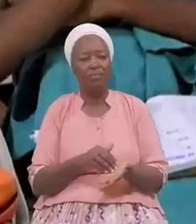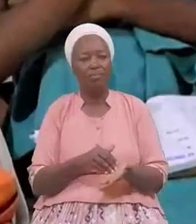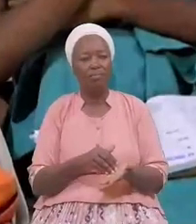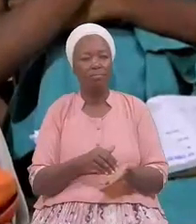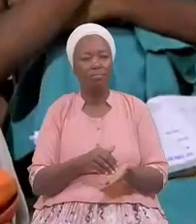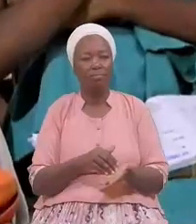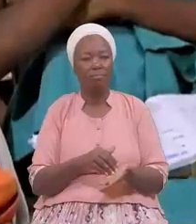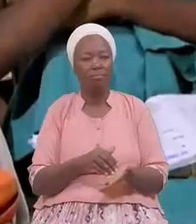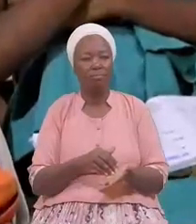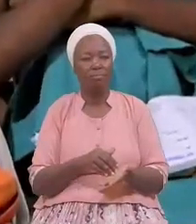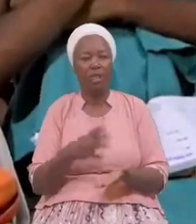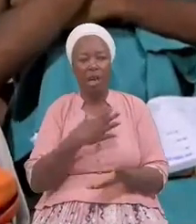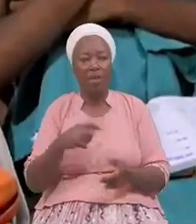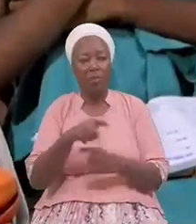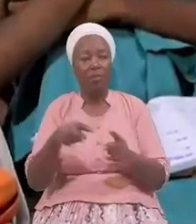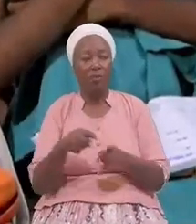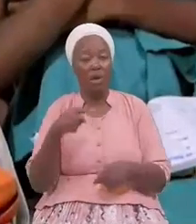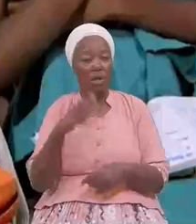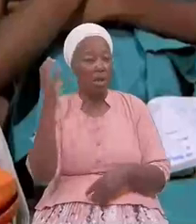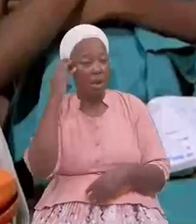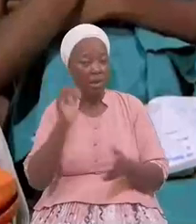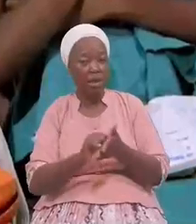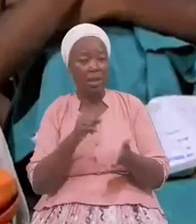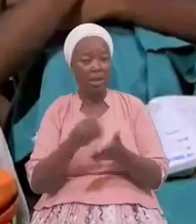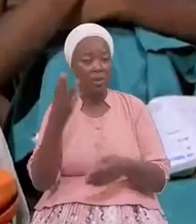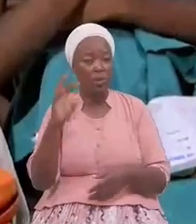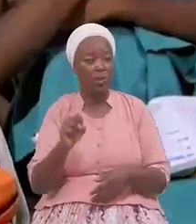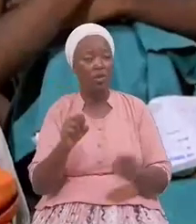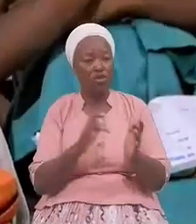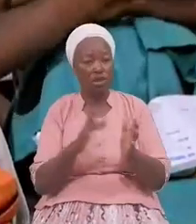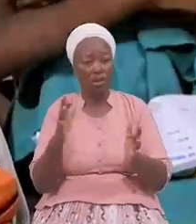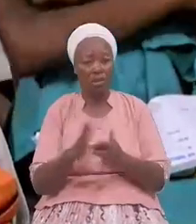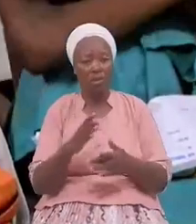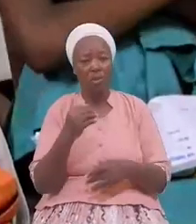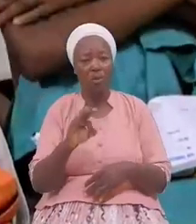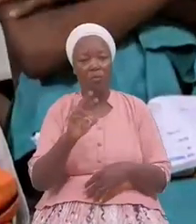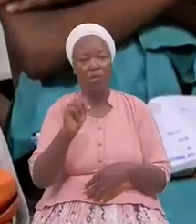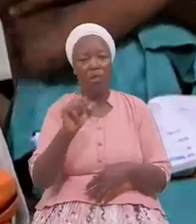il entendit que c'était Jésus de Nazareth.